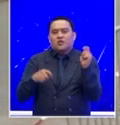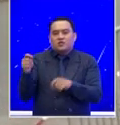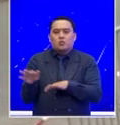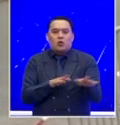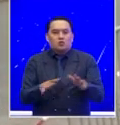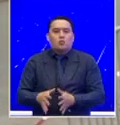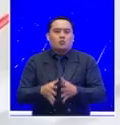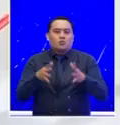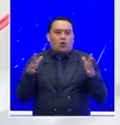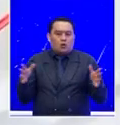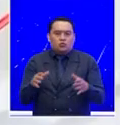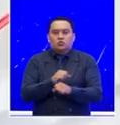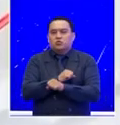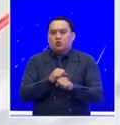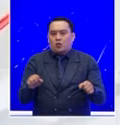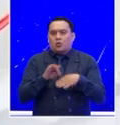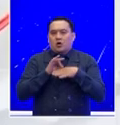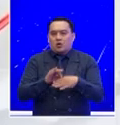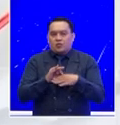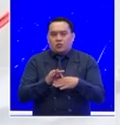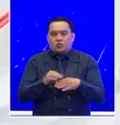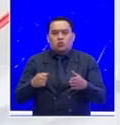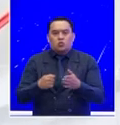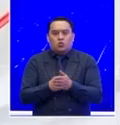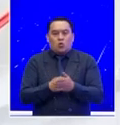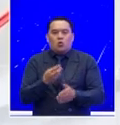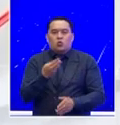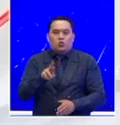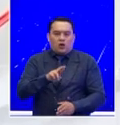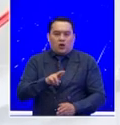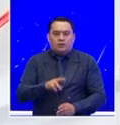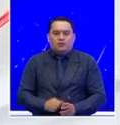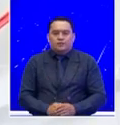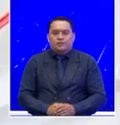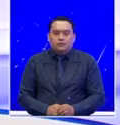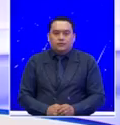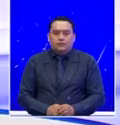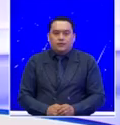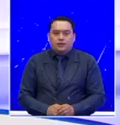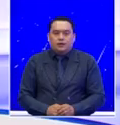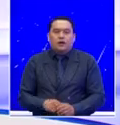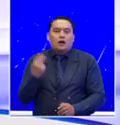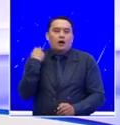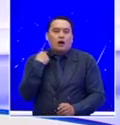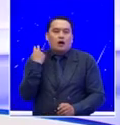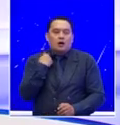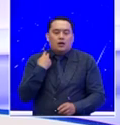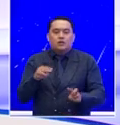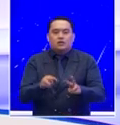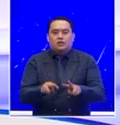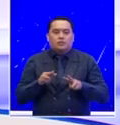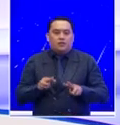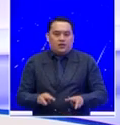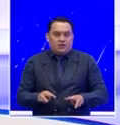мероприятия с большой аудиторией нельзя будет проводить как минимум до середины июля. Британский премьер Борис